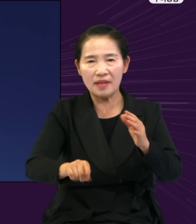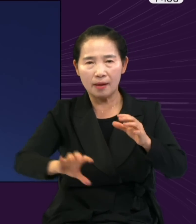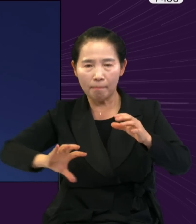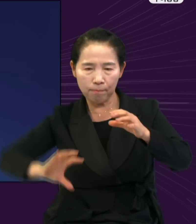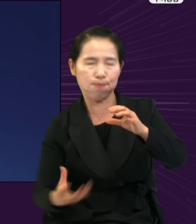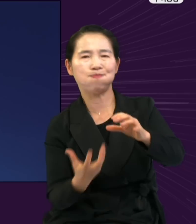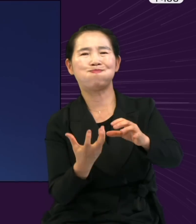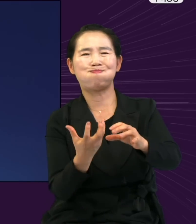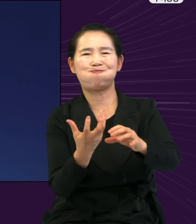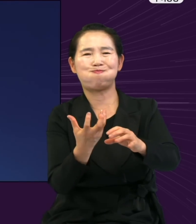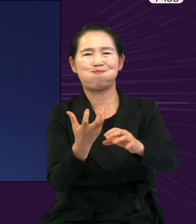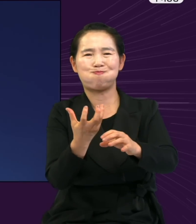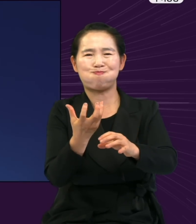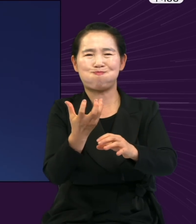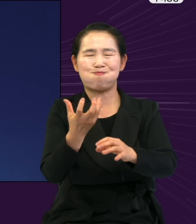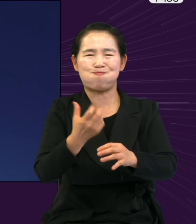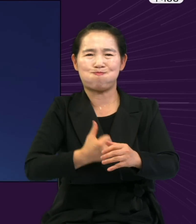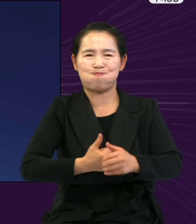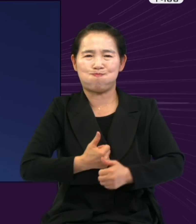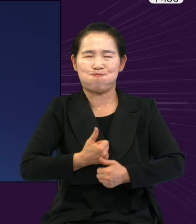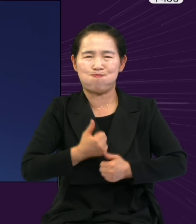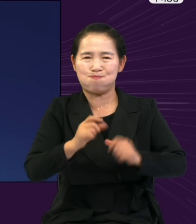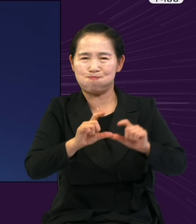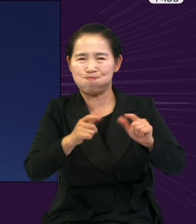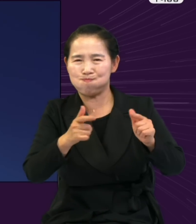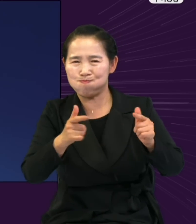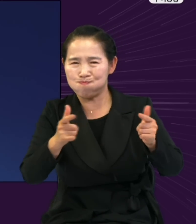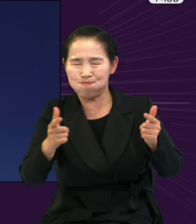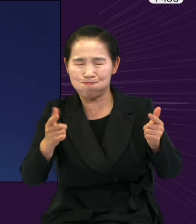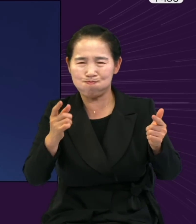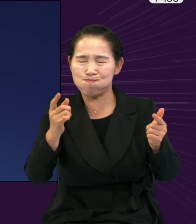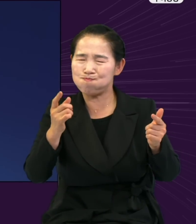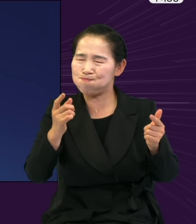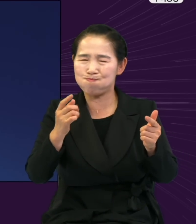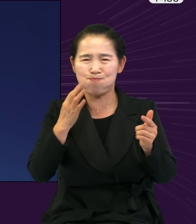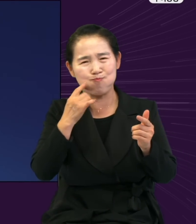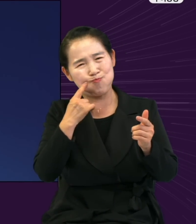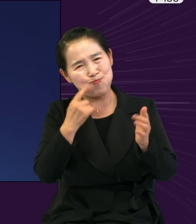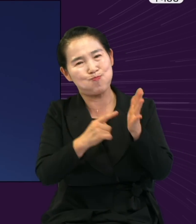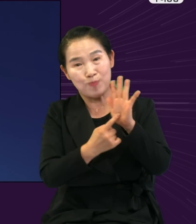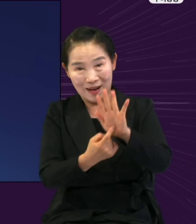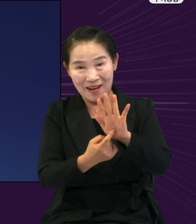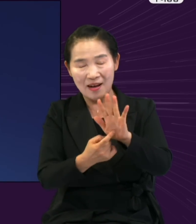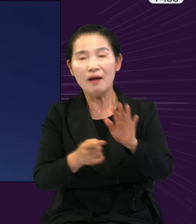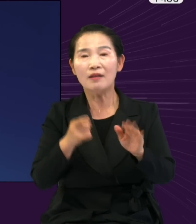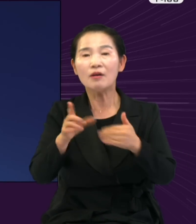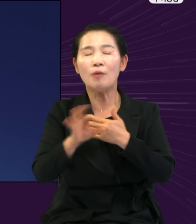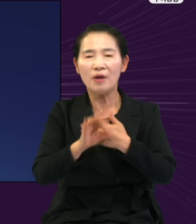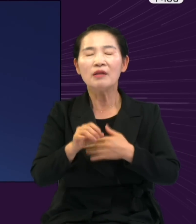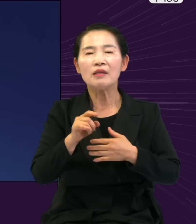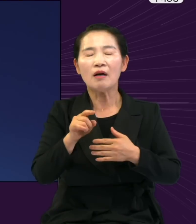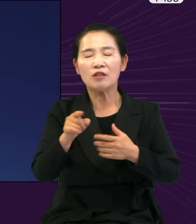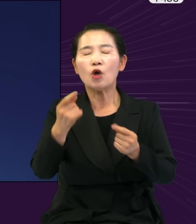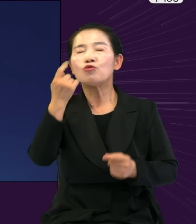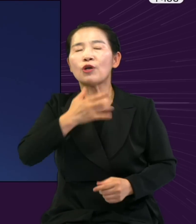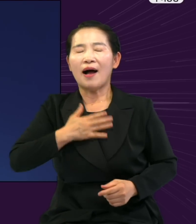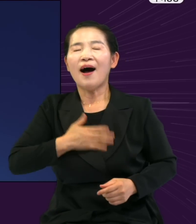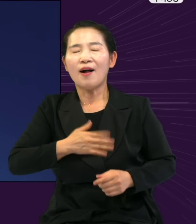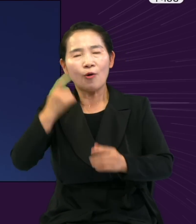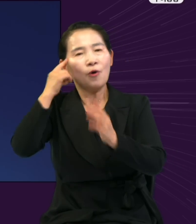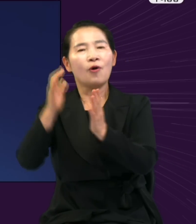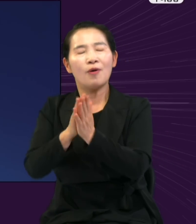하지 말고 그냥 안아주고 사랑으로 좀 그 뜰채로 그 먼지들을 좀 걷어주라. 그